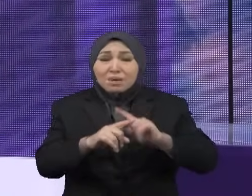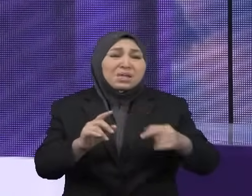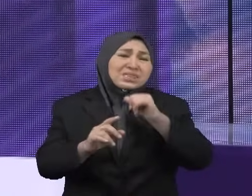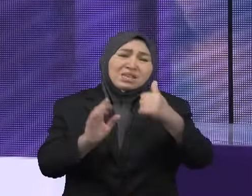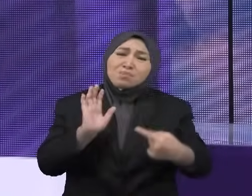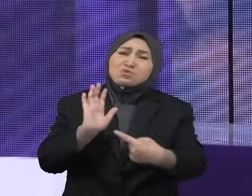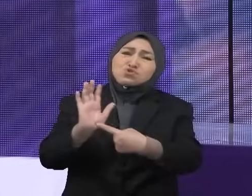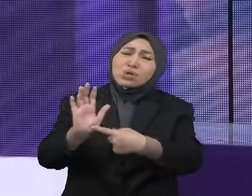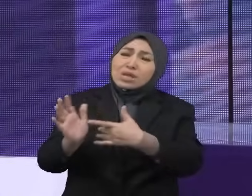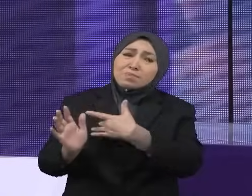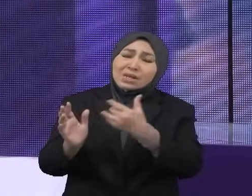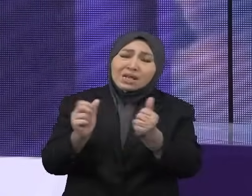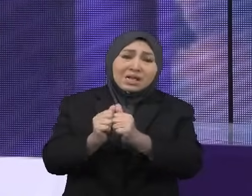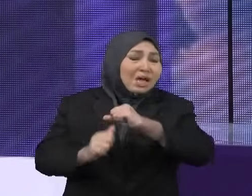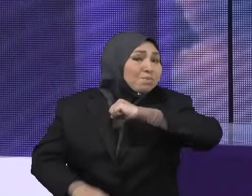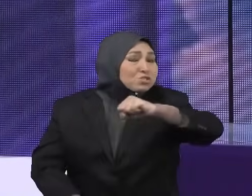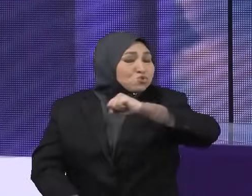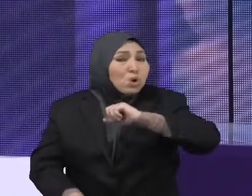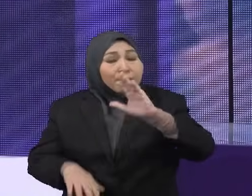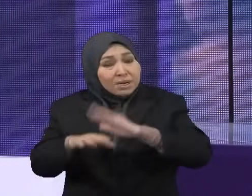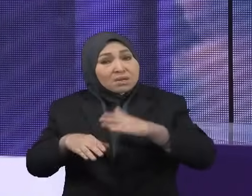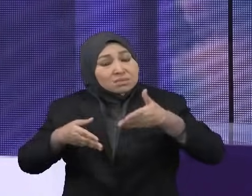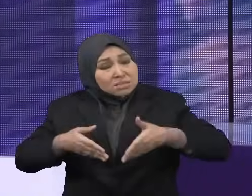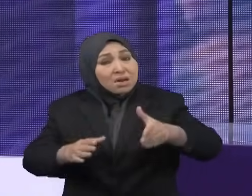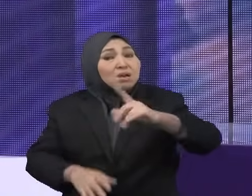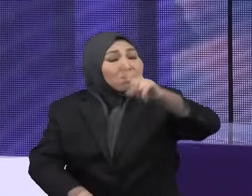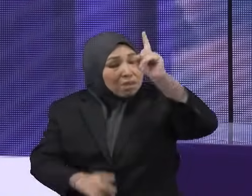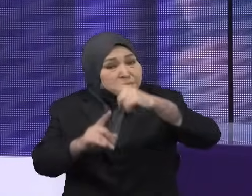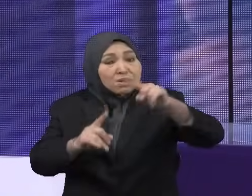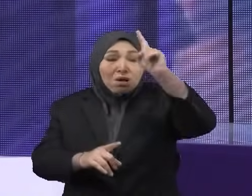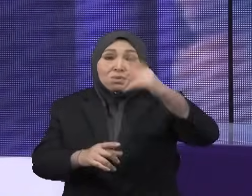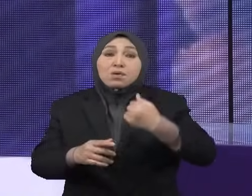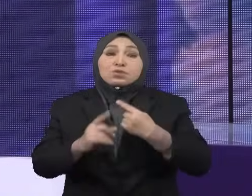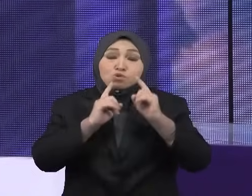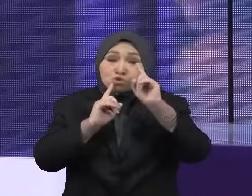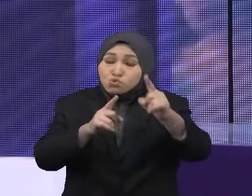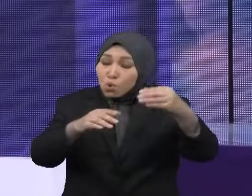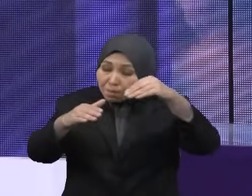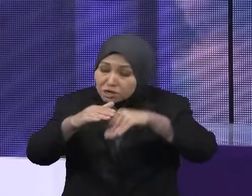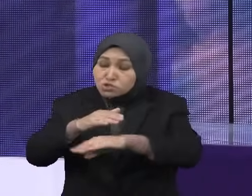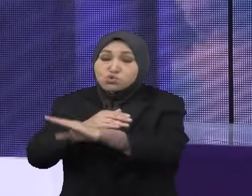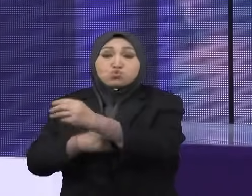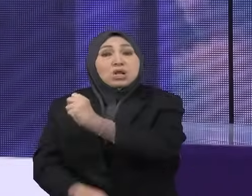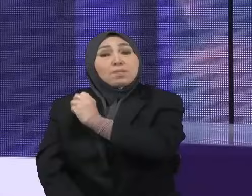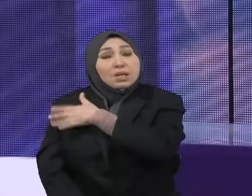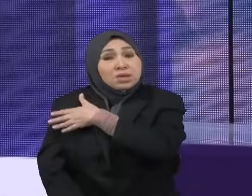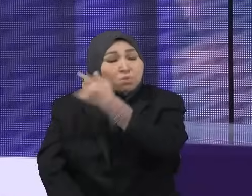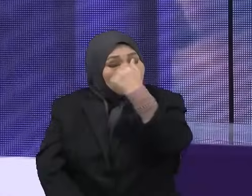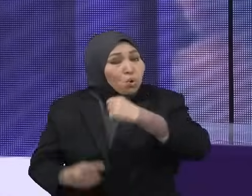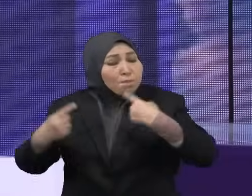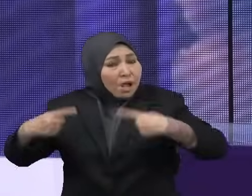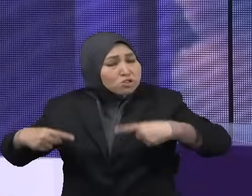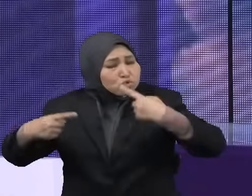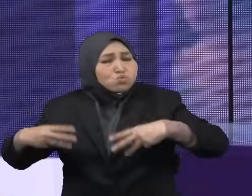menunjukkan keimanan dengan berjuang pada jalan Allah. Bila Allah suruh masuk ke dalam Baitul Maqdis untuk berjuang,